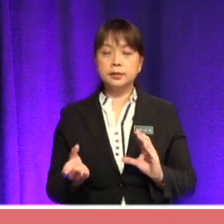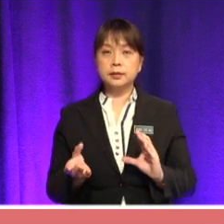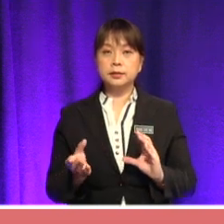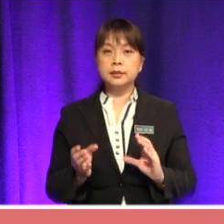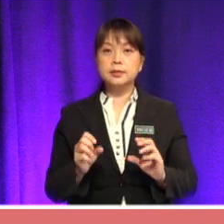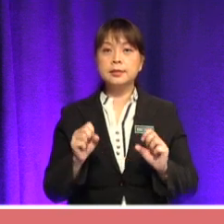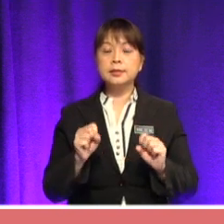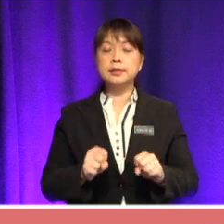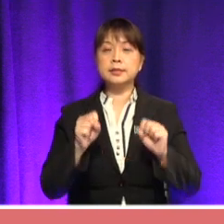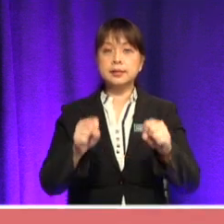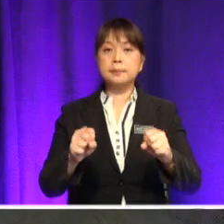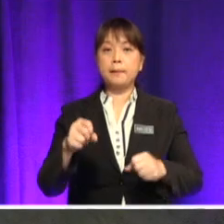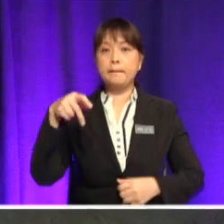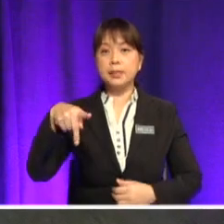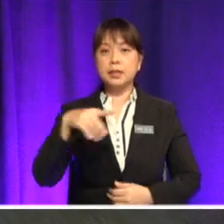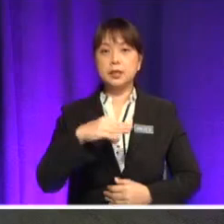predator ini siapa